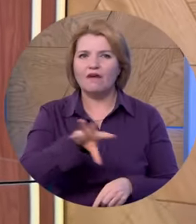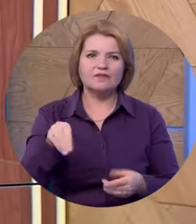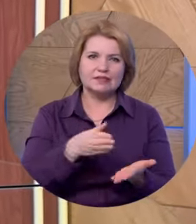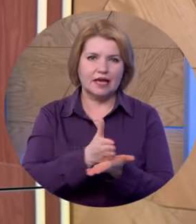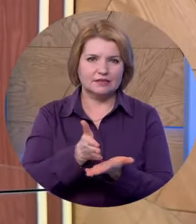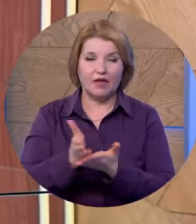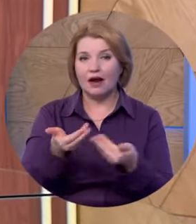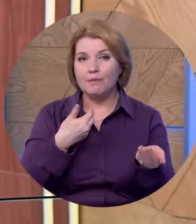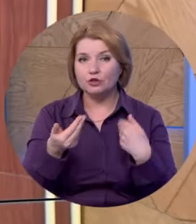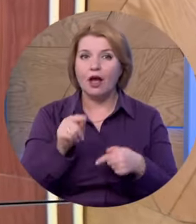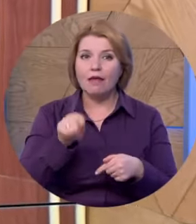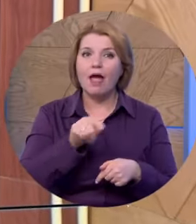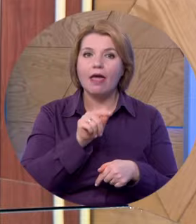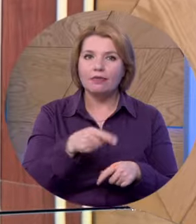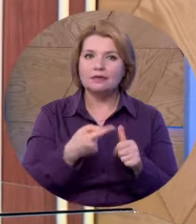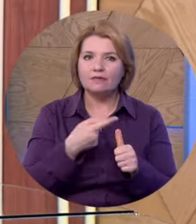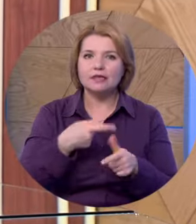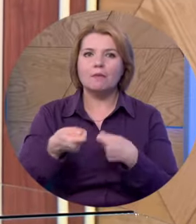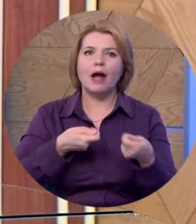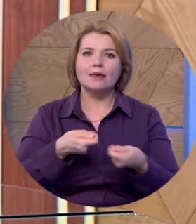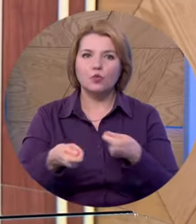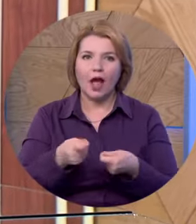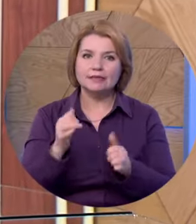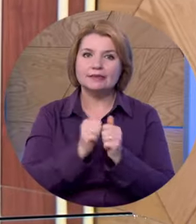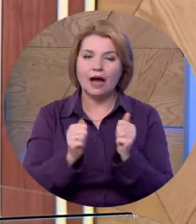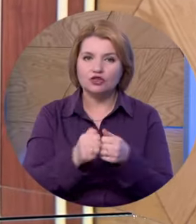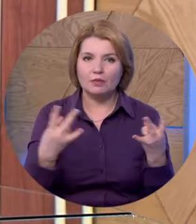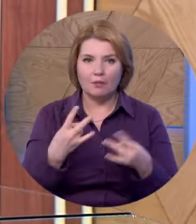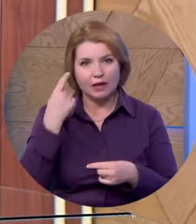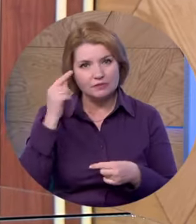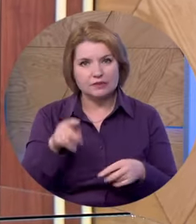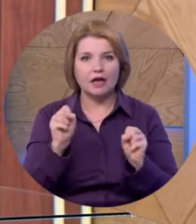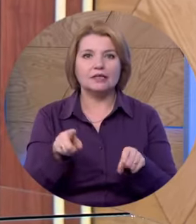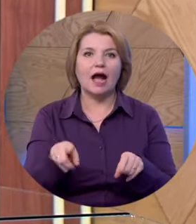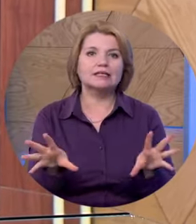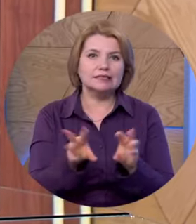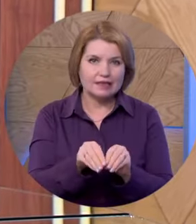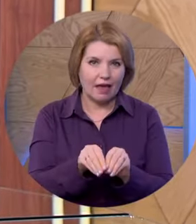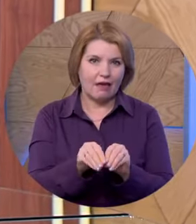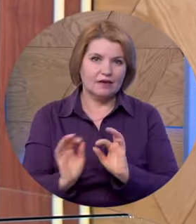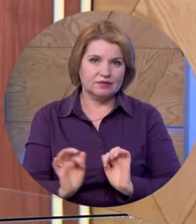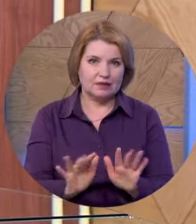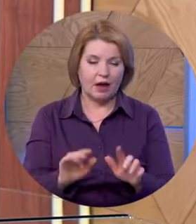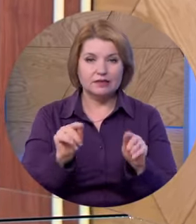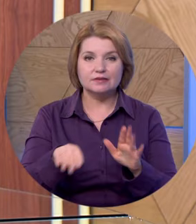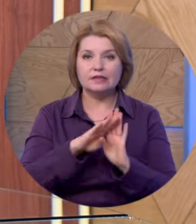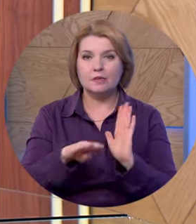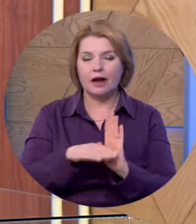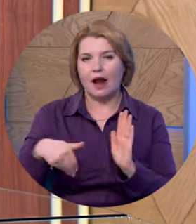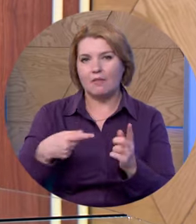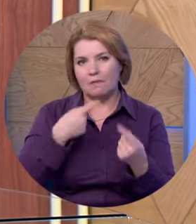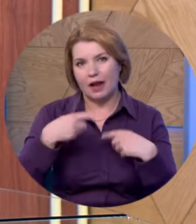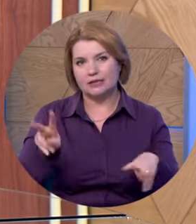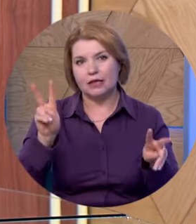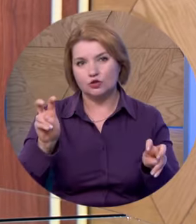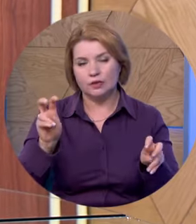общения. Она – это манипуляция, и каждому необходимо знать, как правильно с ней взаимодействовать. Это полезная консультация в студии Марианны Дьяковой. Мы